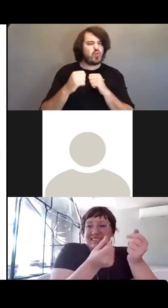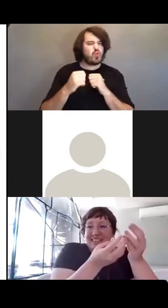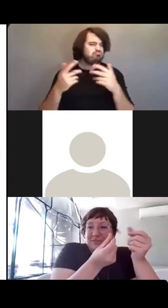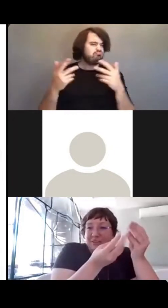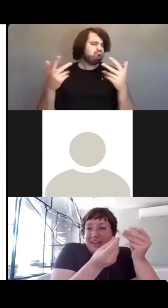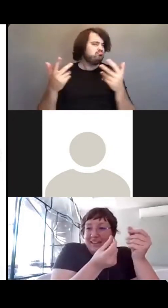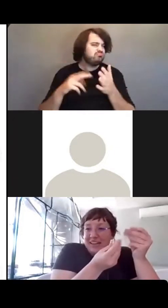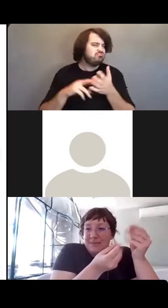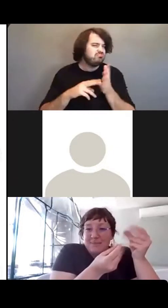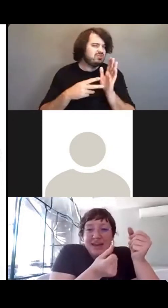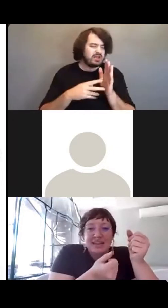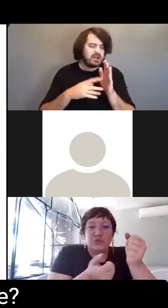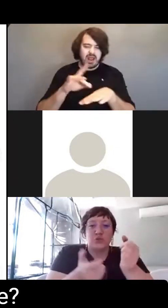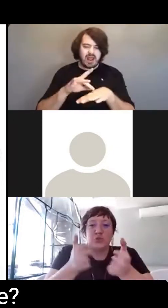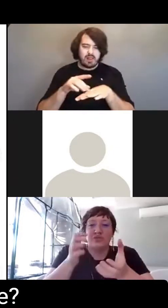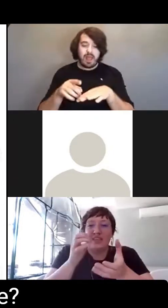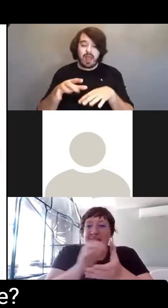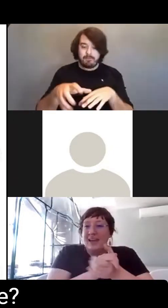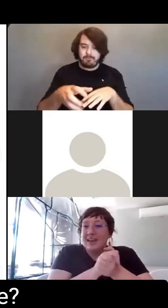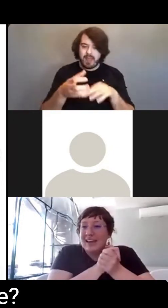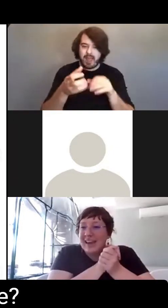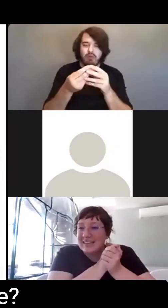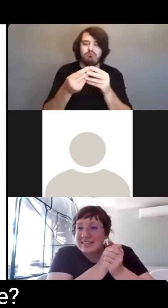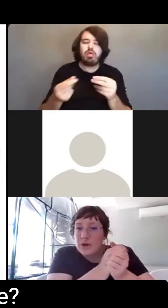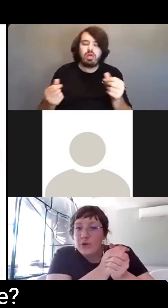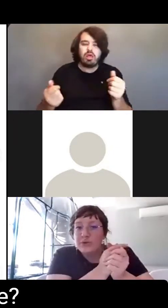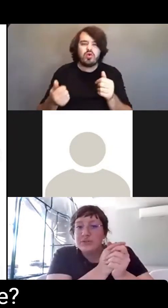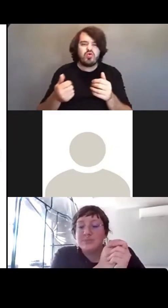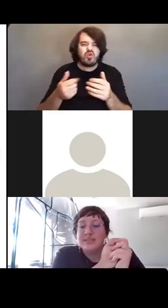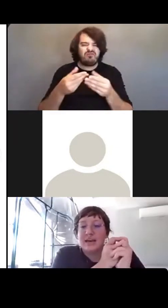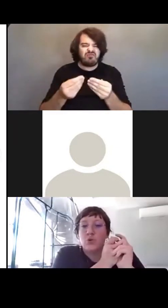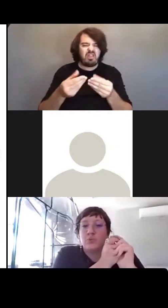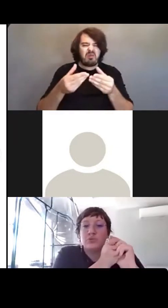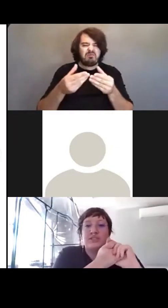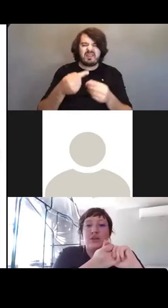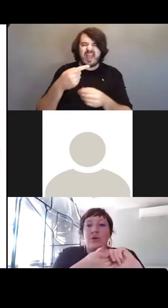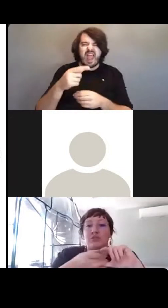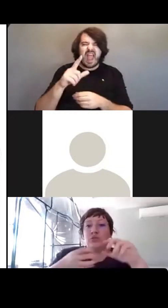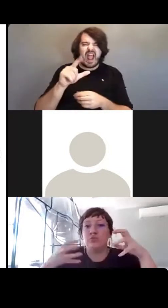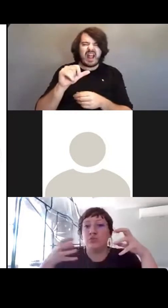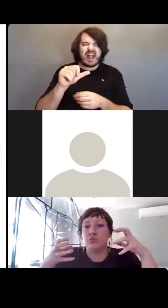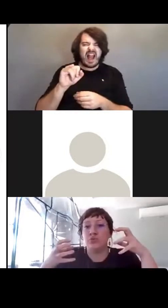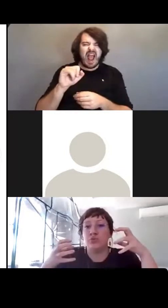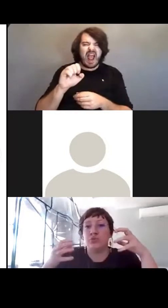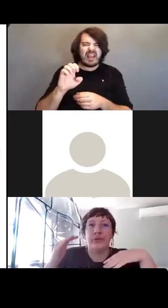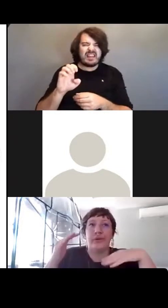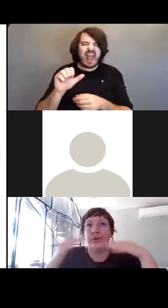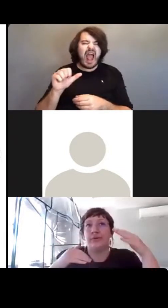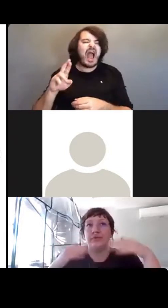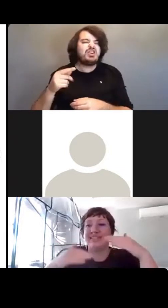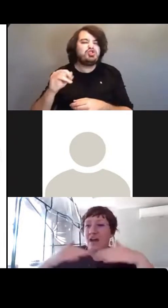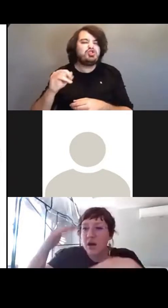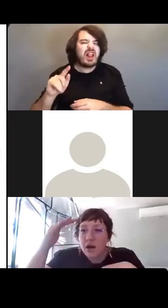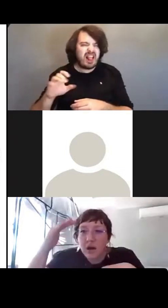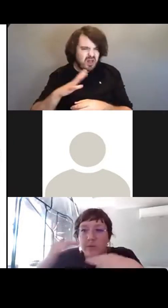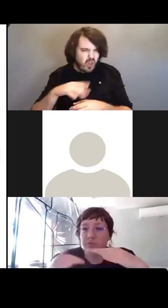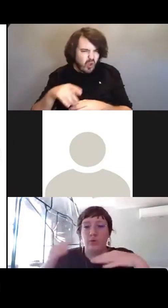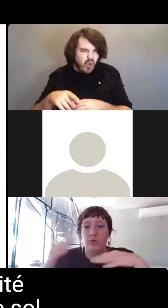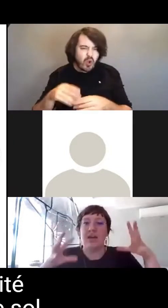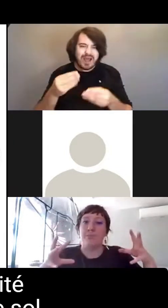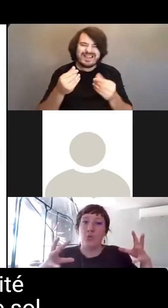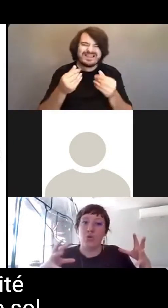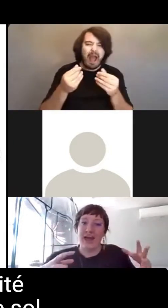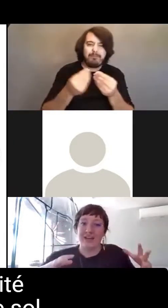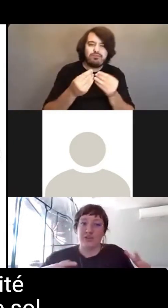qui se défait dans les mains? Est-ce qu'on a une terre glaiseuse? Puis sa composition, est-ce qu'on a beaucoup de sable?